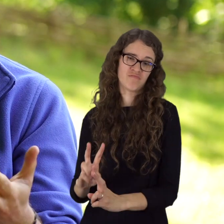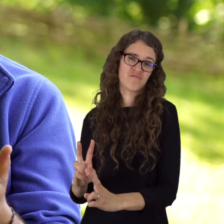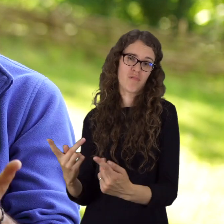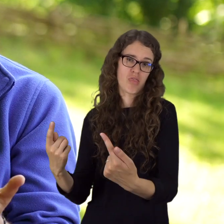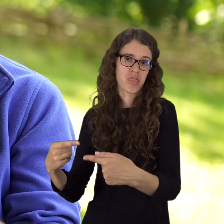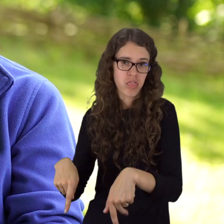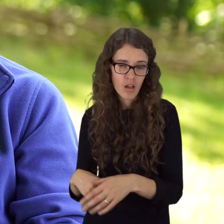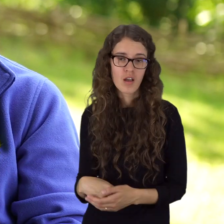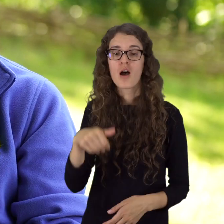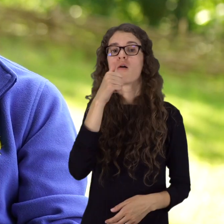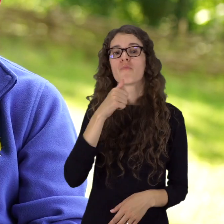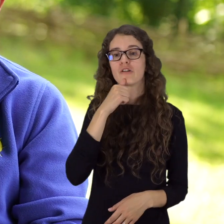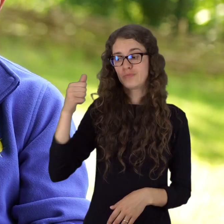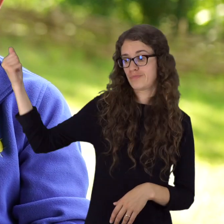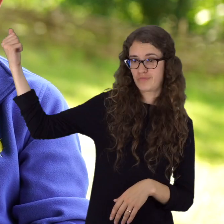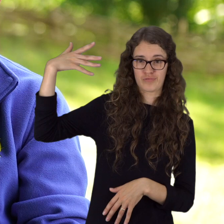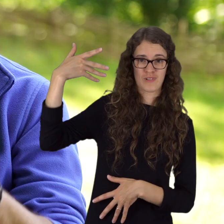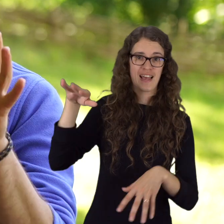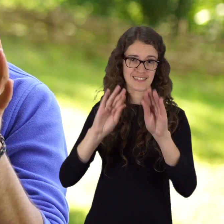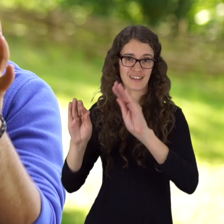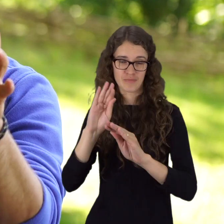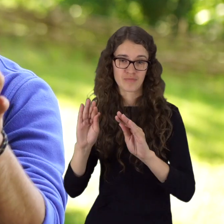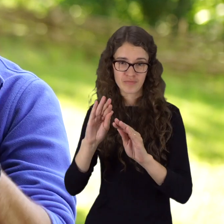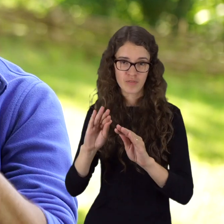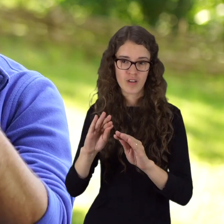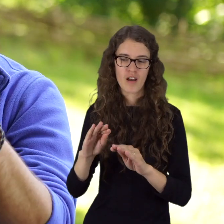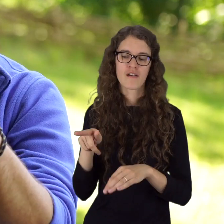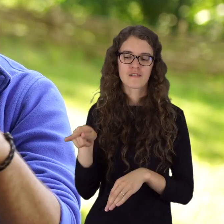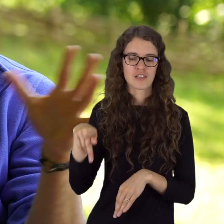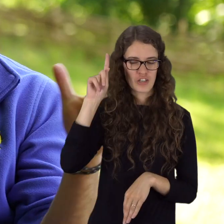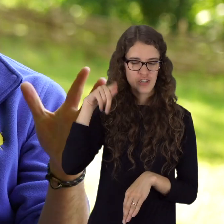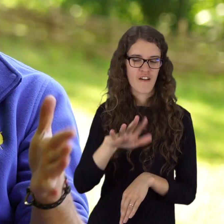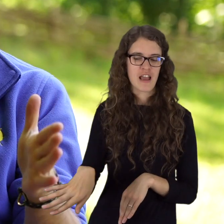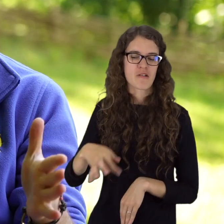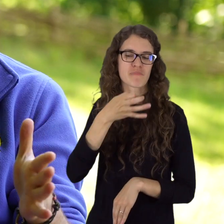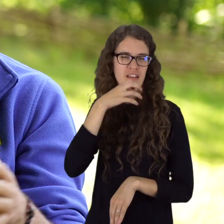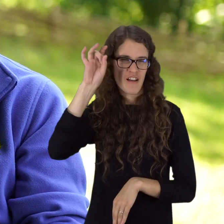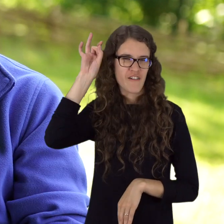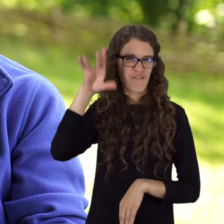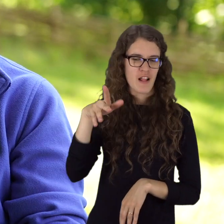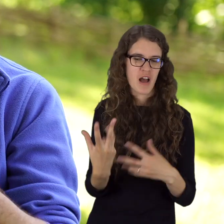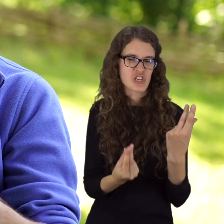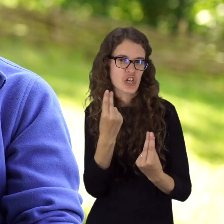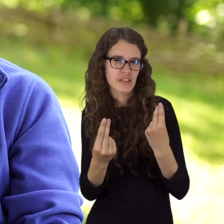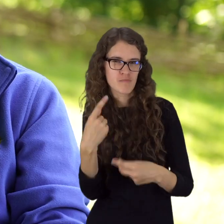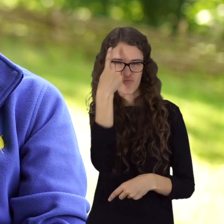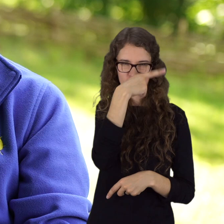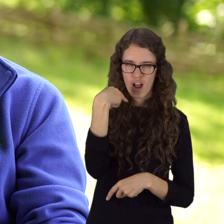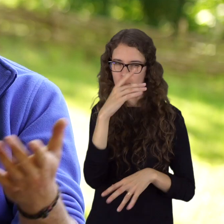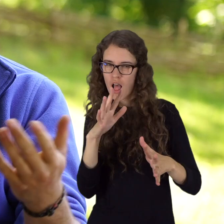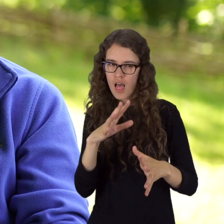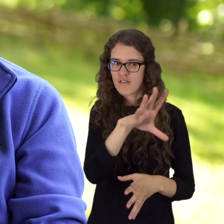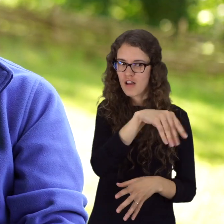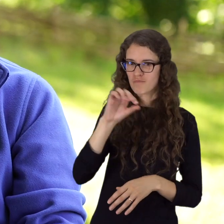pristatymą skaidrėse ir užtenka mėgstamą jų veikėją, kokį klijuoti ir jie, žiūrėk, čia iš mūsų žaidimo, čia... Nes